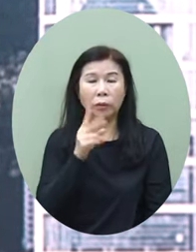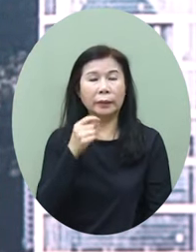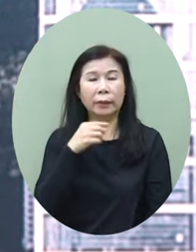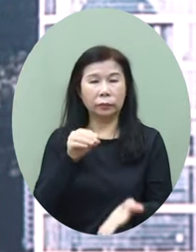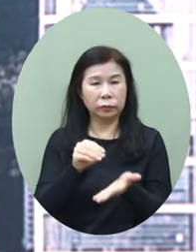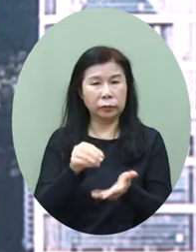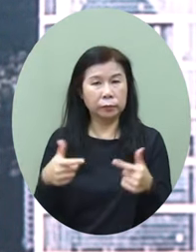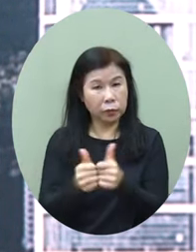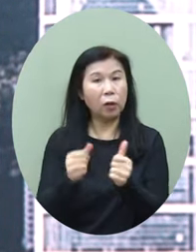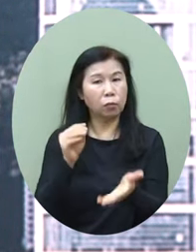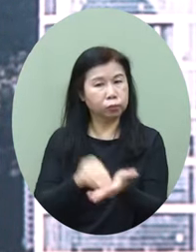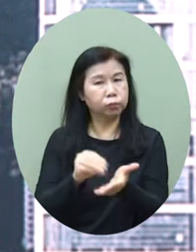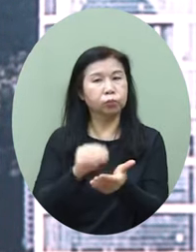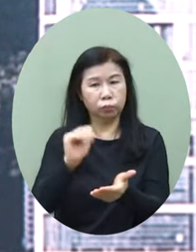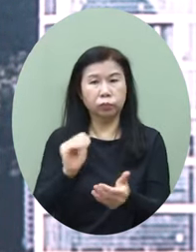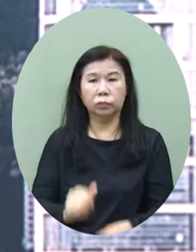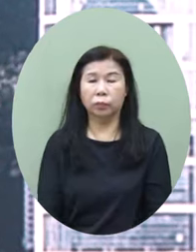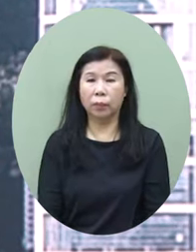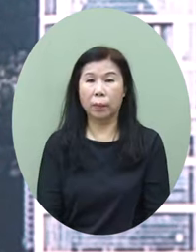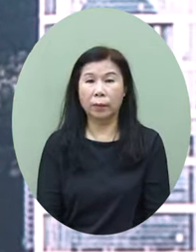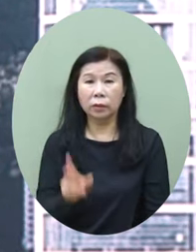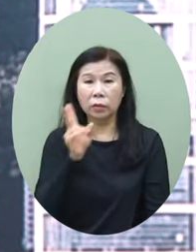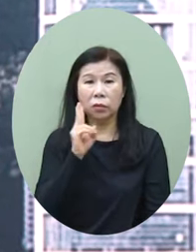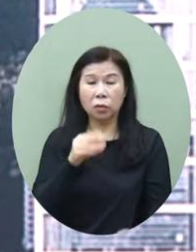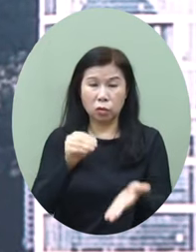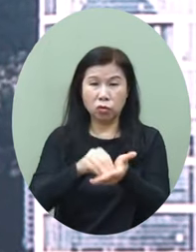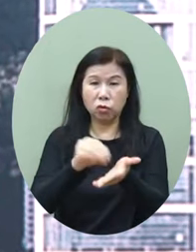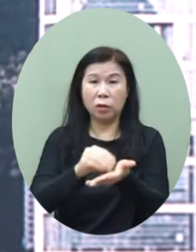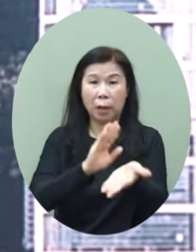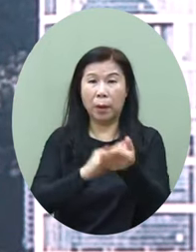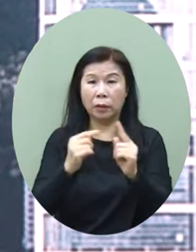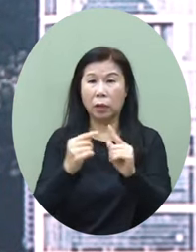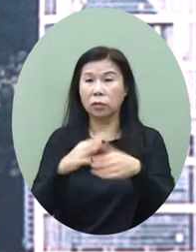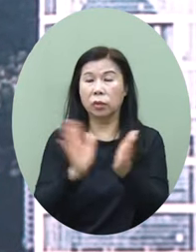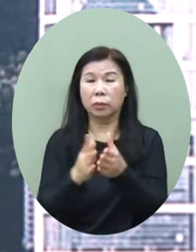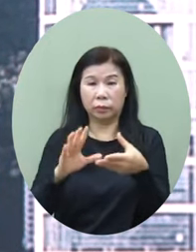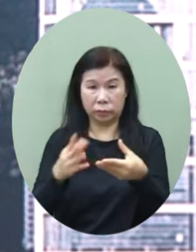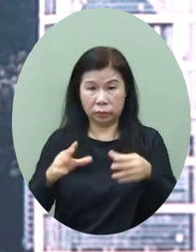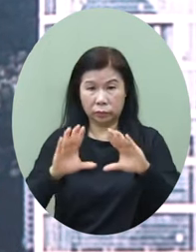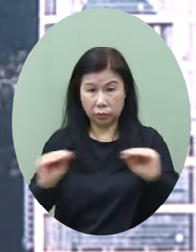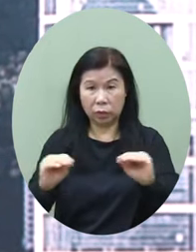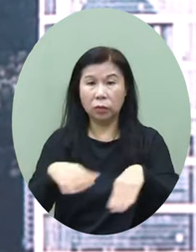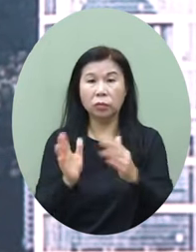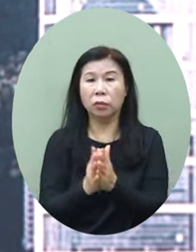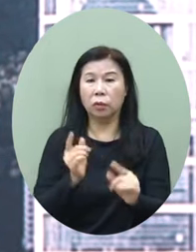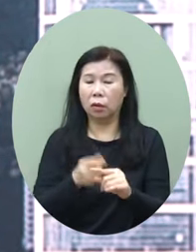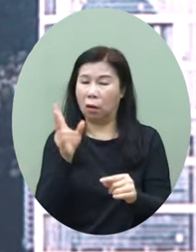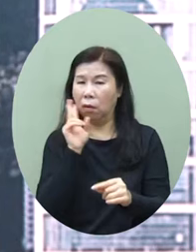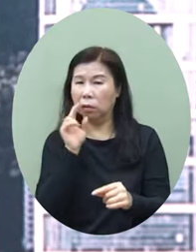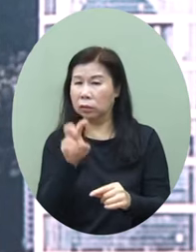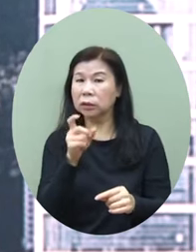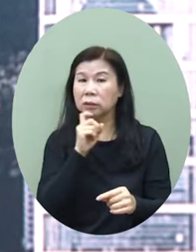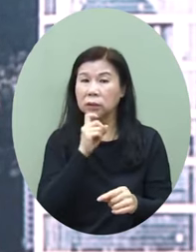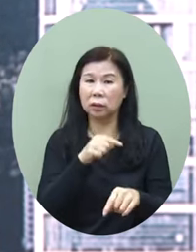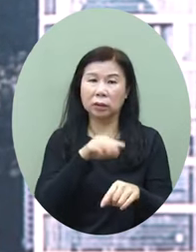工具當然是會用當然如果你說個案已經沒有了我們很開心就不用用了但現在看來還有